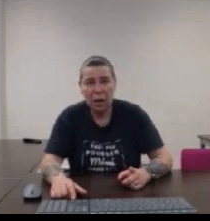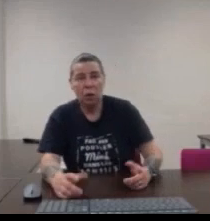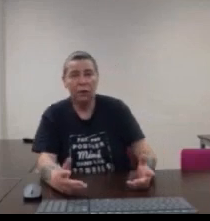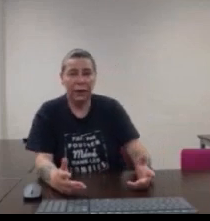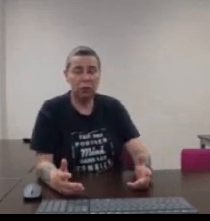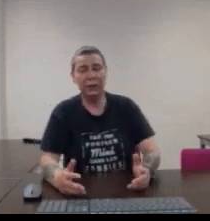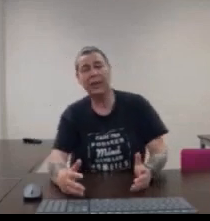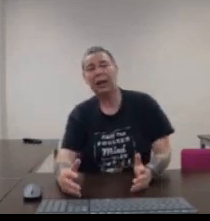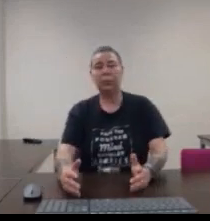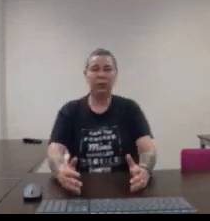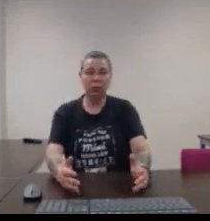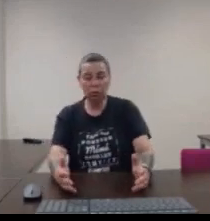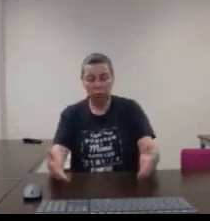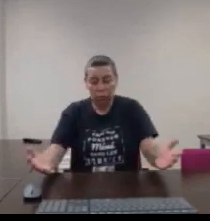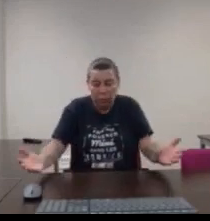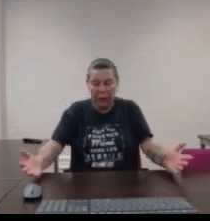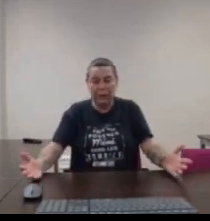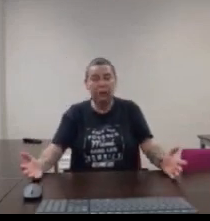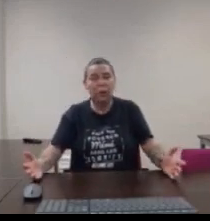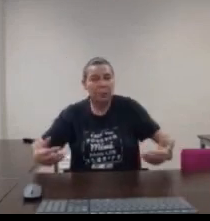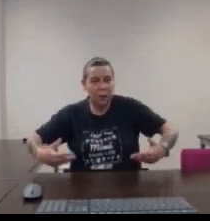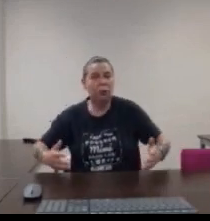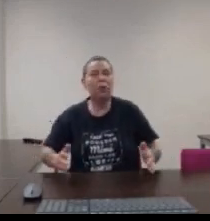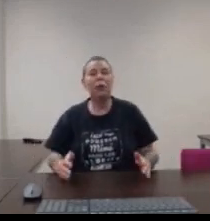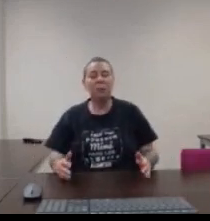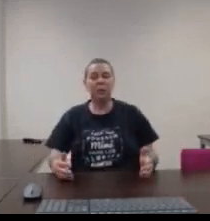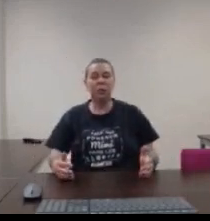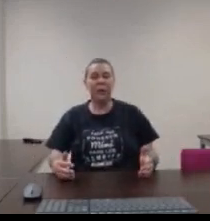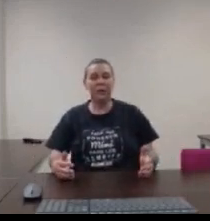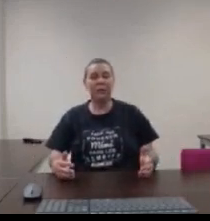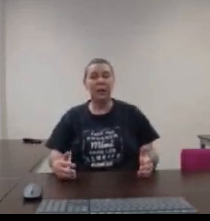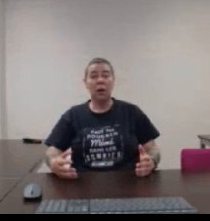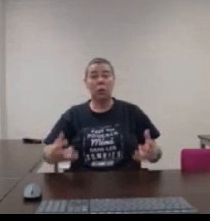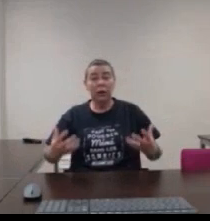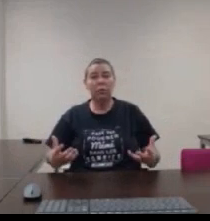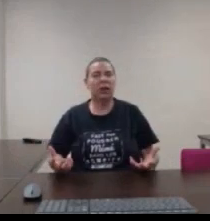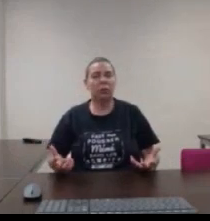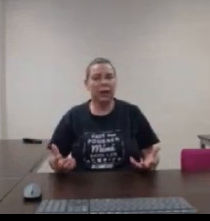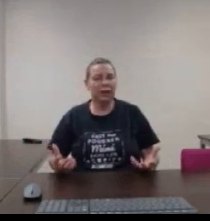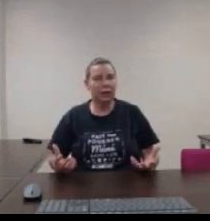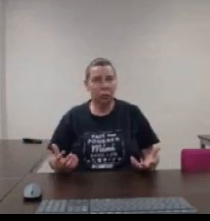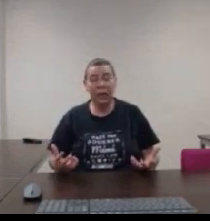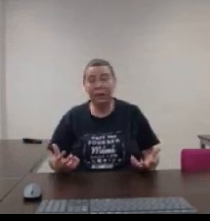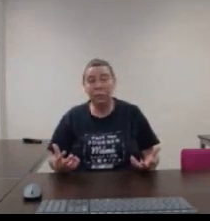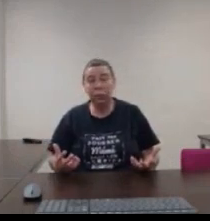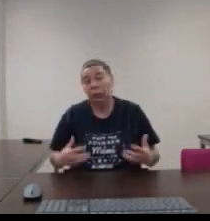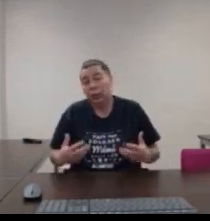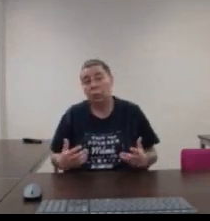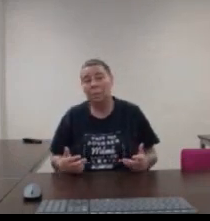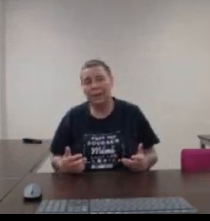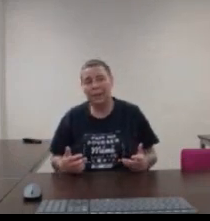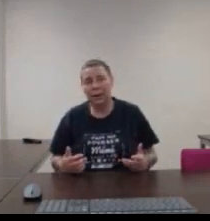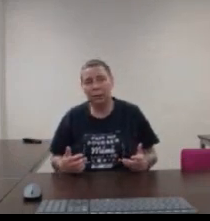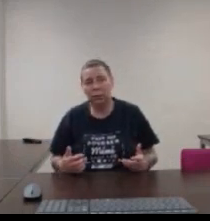statique, le fait de maintenir la position, quelle qu'elle soit, mais au demeurant la position assise, on est obligé de contracter les muscles,